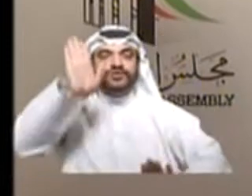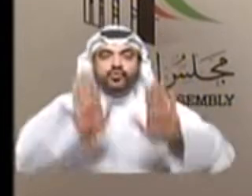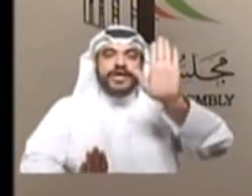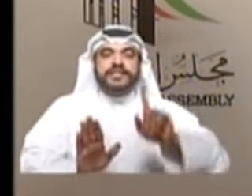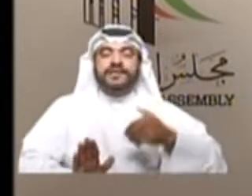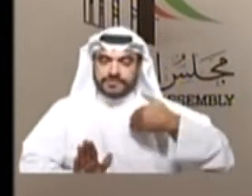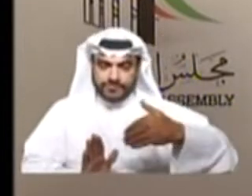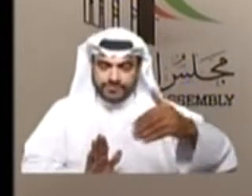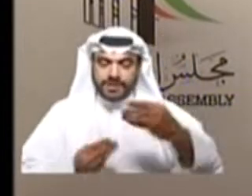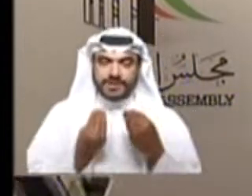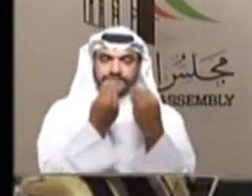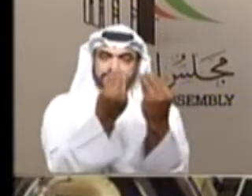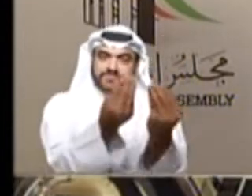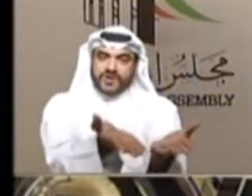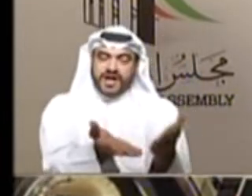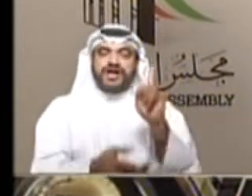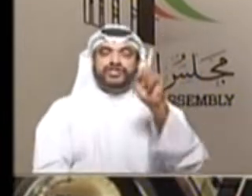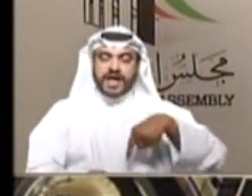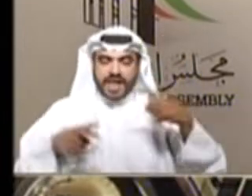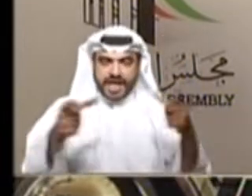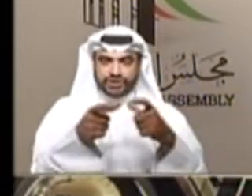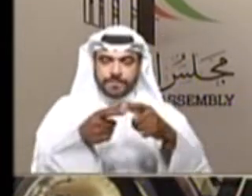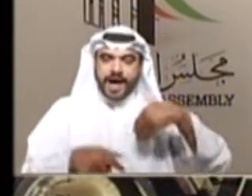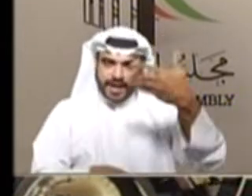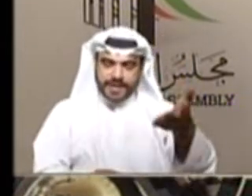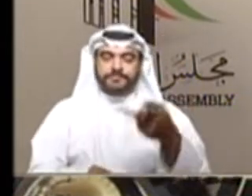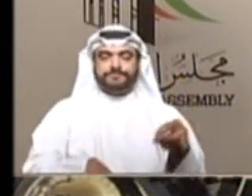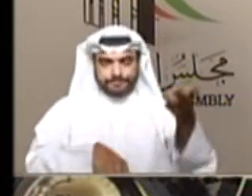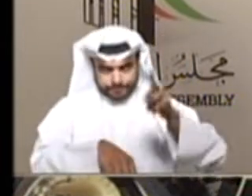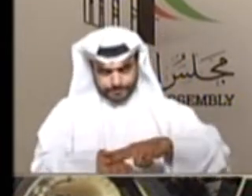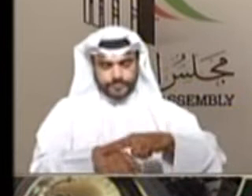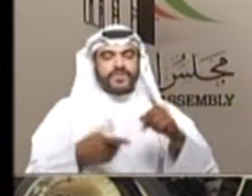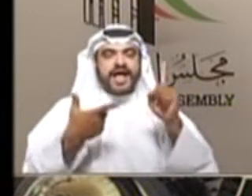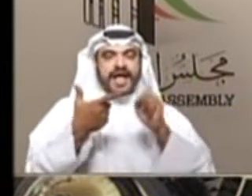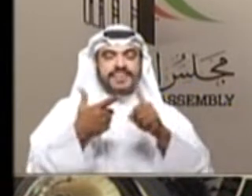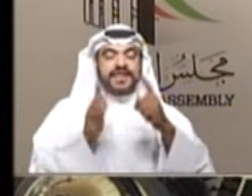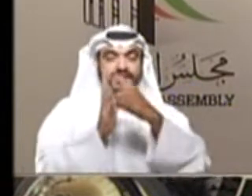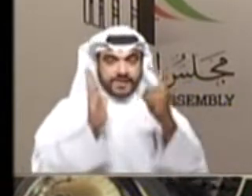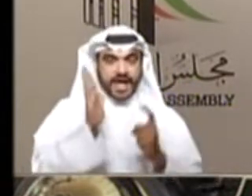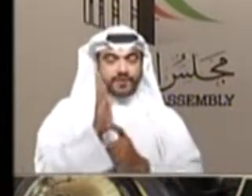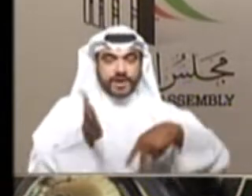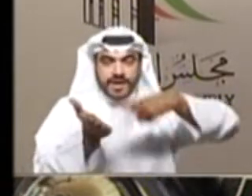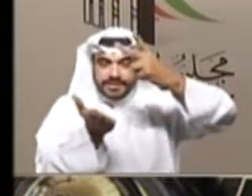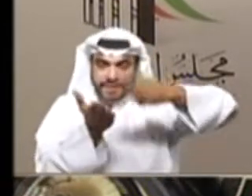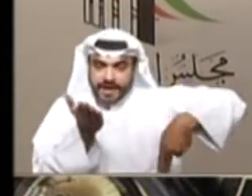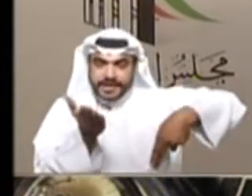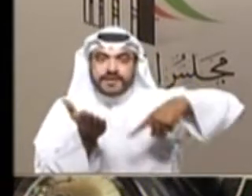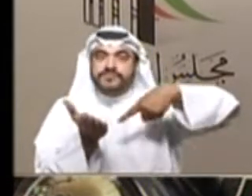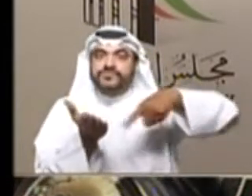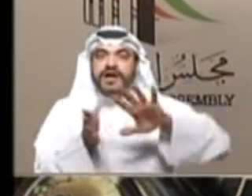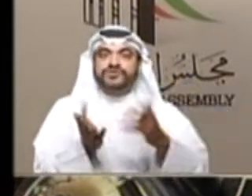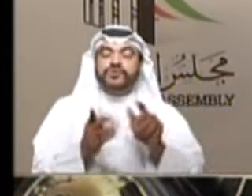على بنودة إن شاء الله في الاجتماع القادم. وأيضا كان لدينا التقرير والقانون